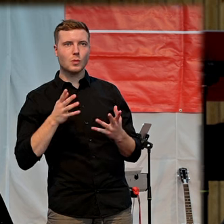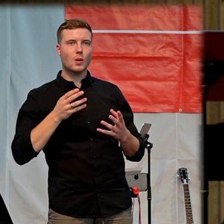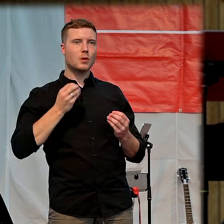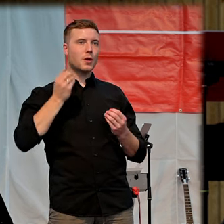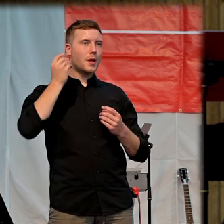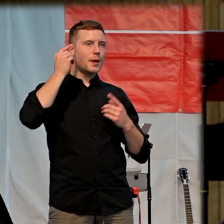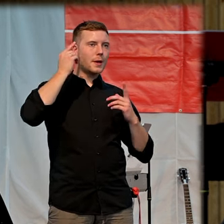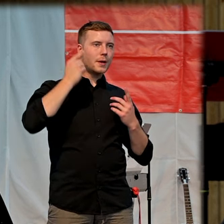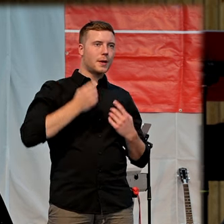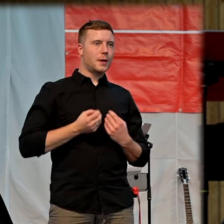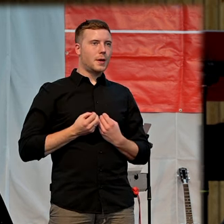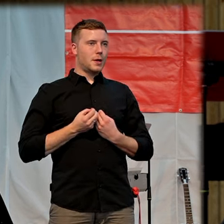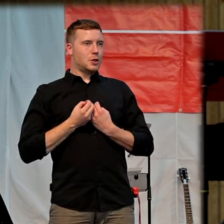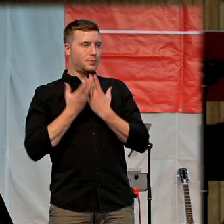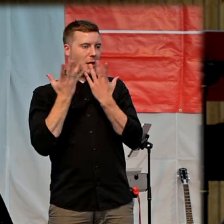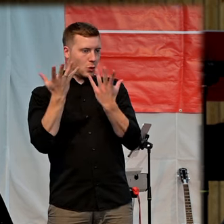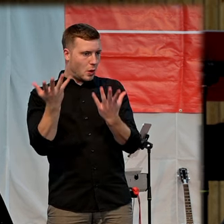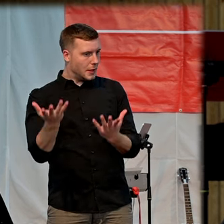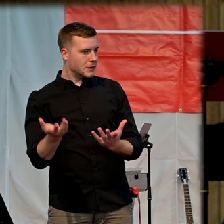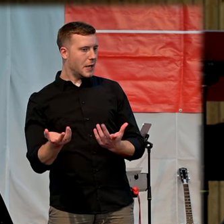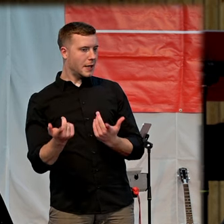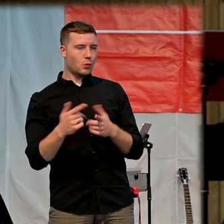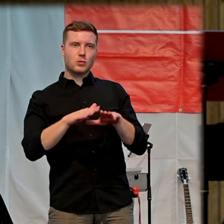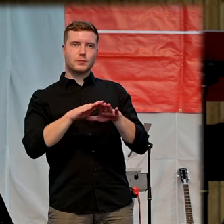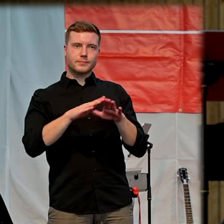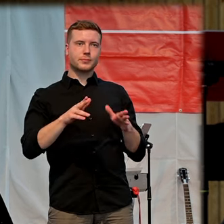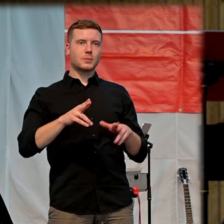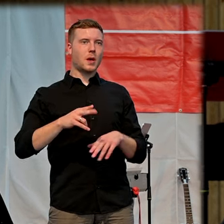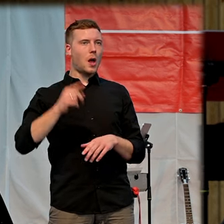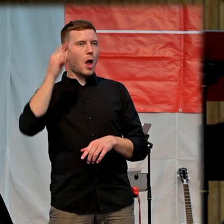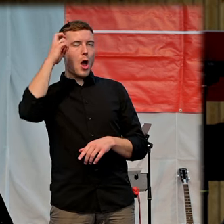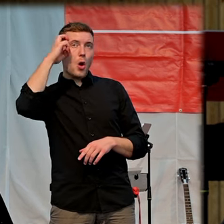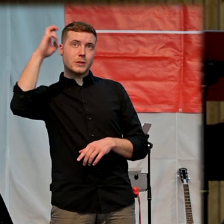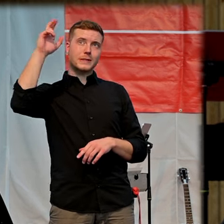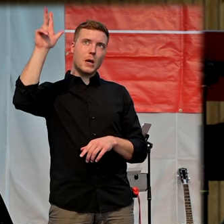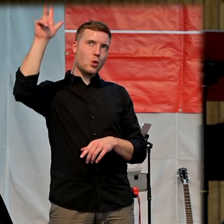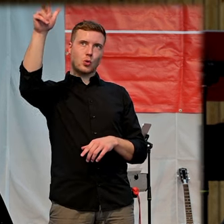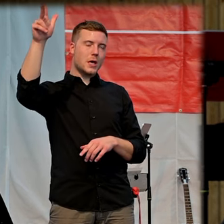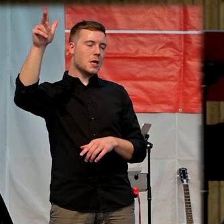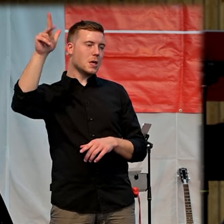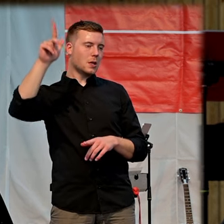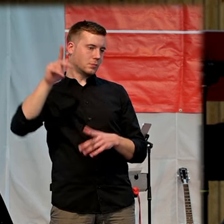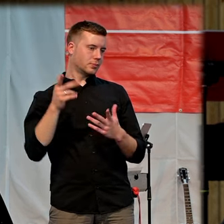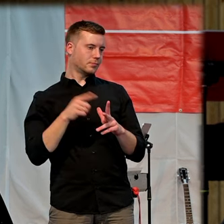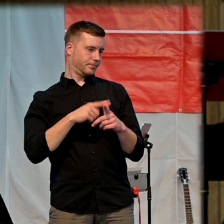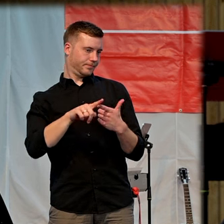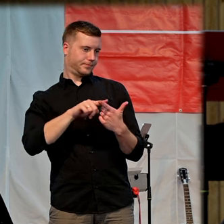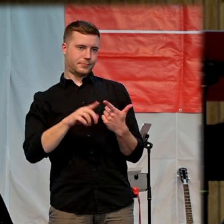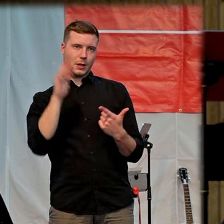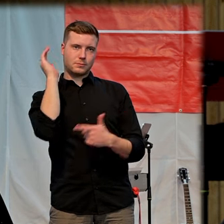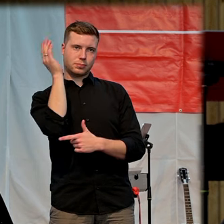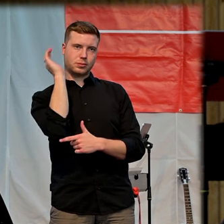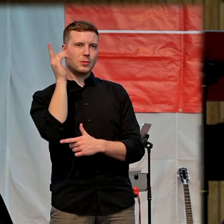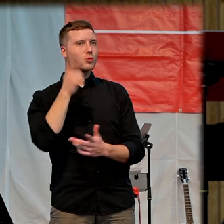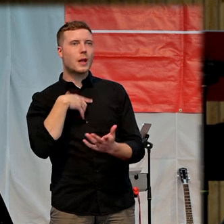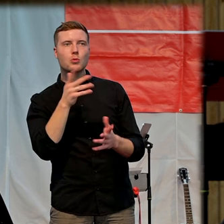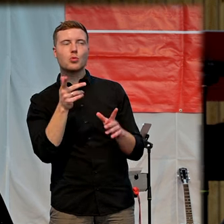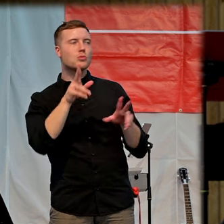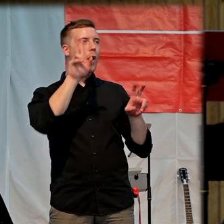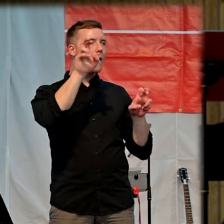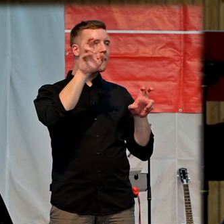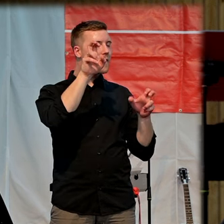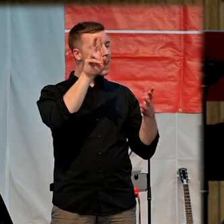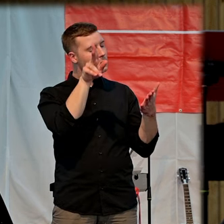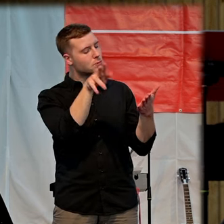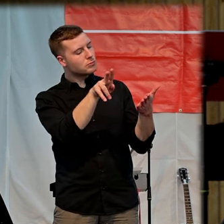Grundfundamentaltheologie. Und da ist es mir so wichtig, dass man gemeinsam in der Bibel liest und nicht nur Verse rausnimmt. Die